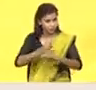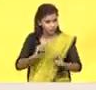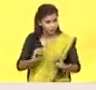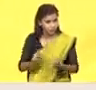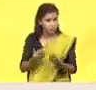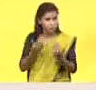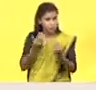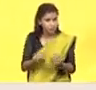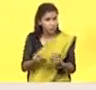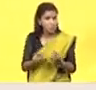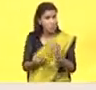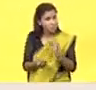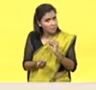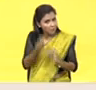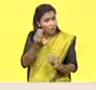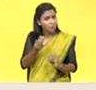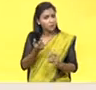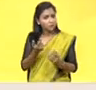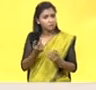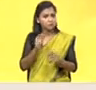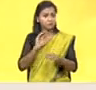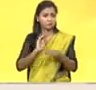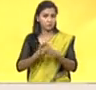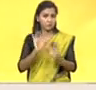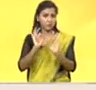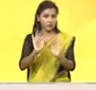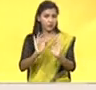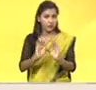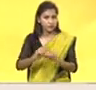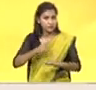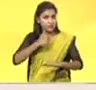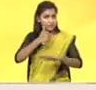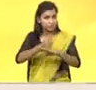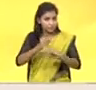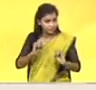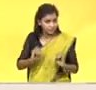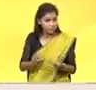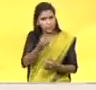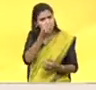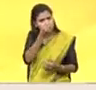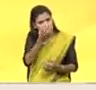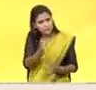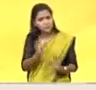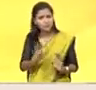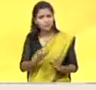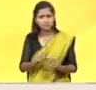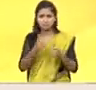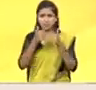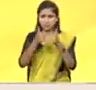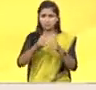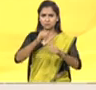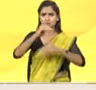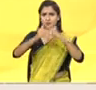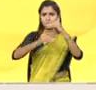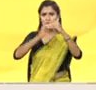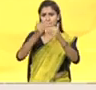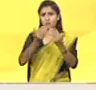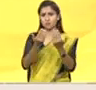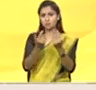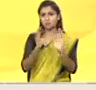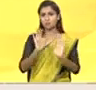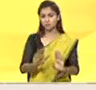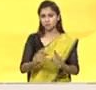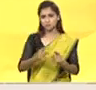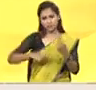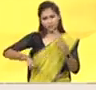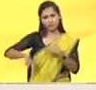काफी इंसेंटिव है और ऐसे स्टार्टअप्स आके काफी इजीली और काफी अच्छे से डेवलपमेंट कर सकते हैं ऐसी फील्ड